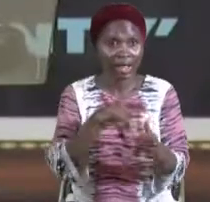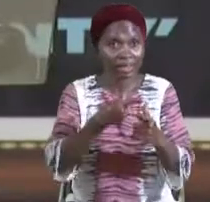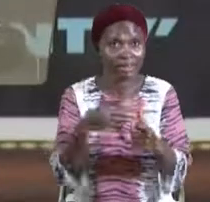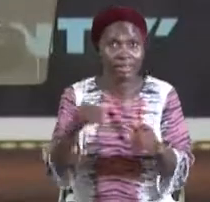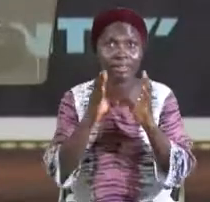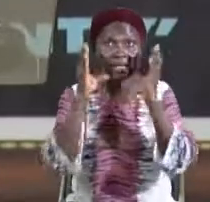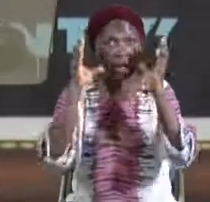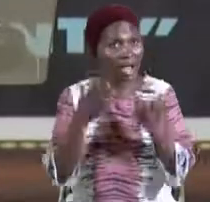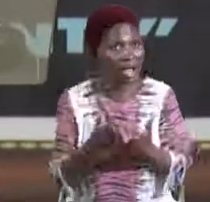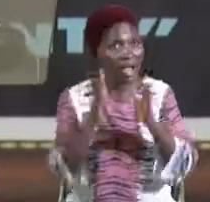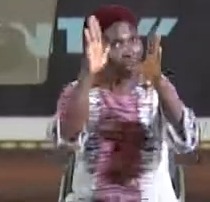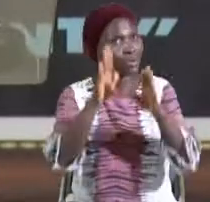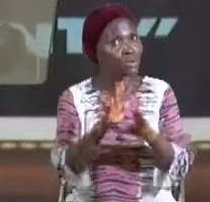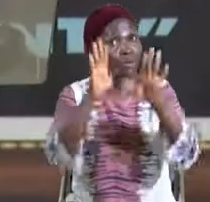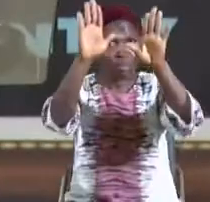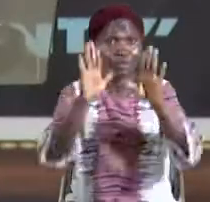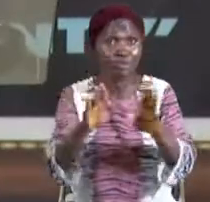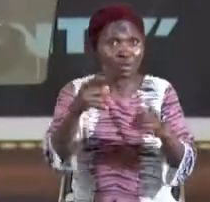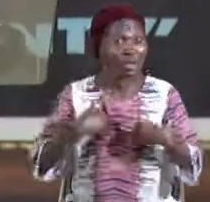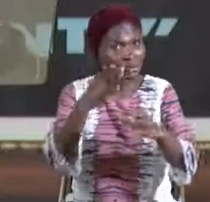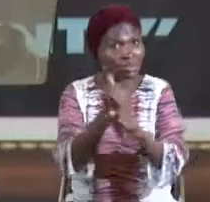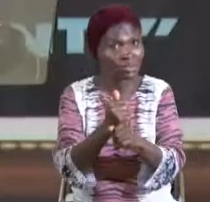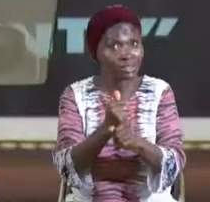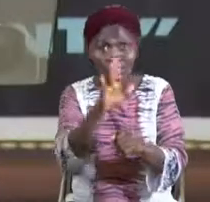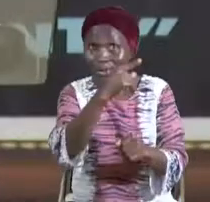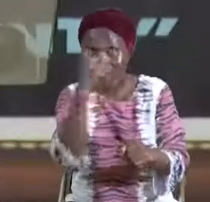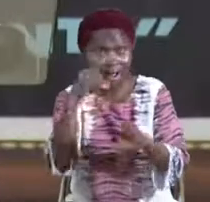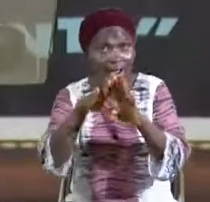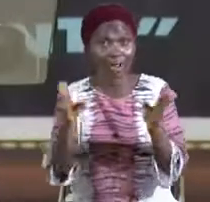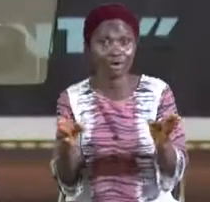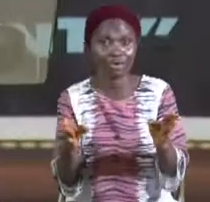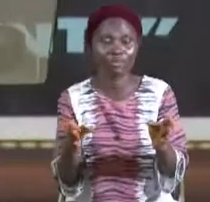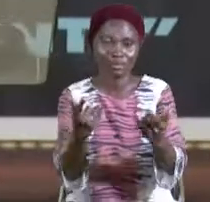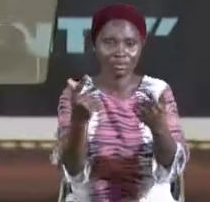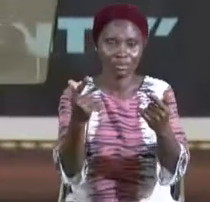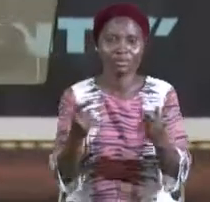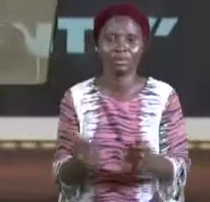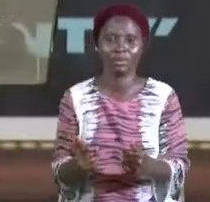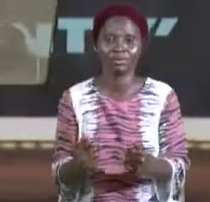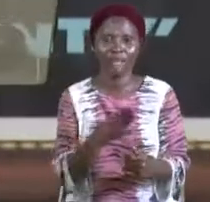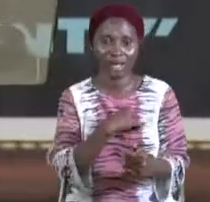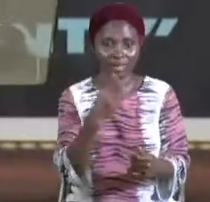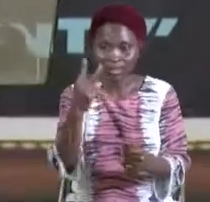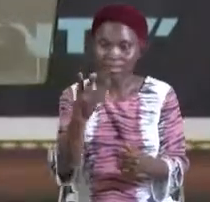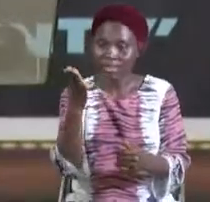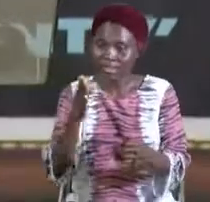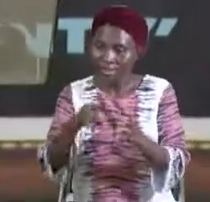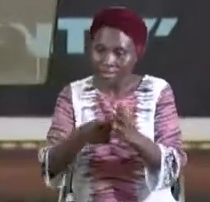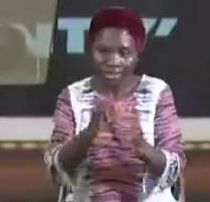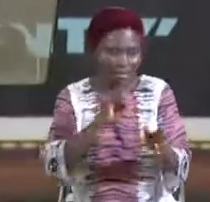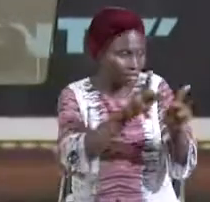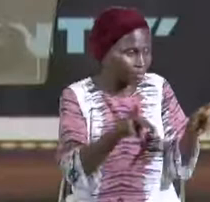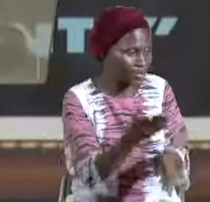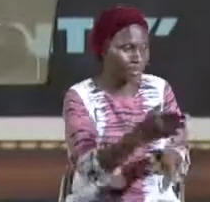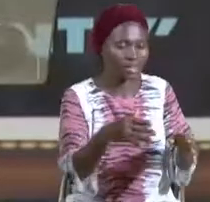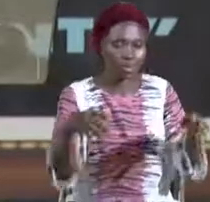merveilleux, tu as eu ta vue, viens. Tu as raté beaucoup de choses. On appelle ça salle de danse, ça là,